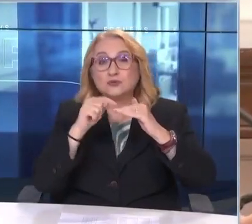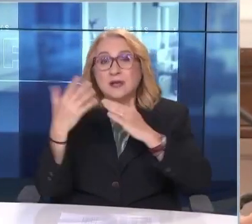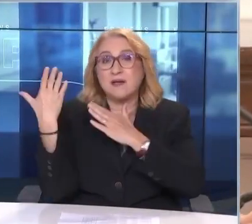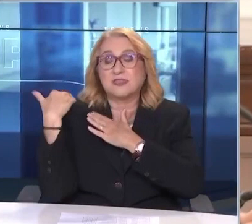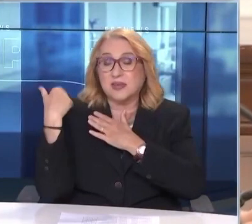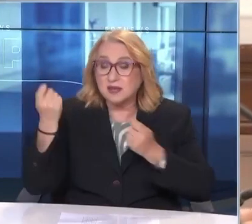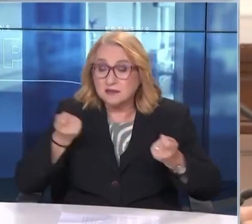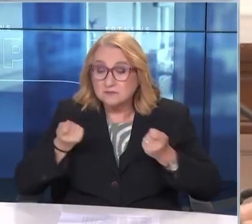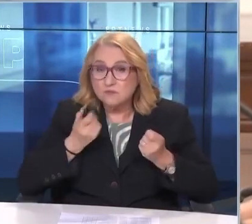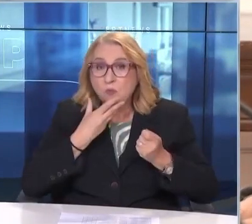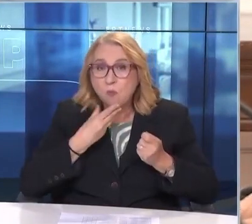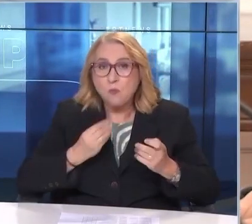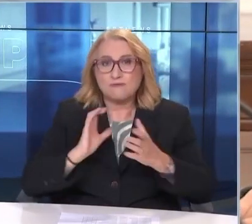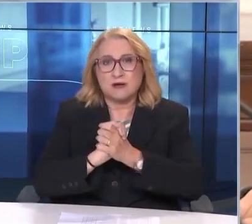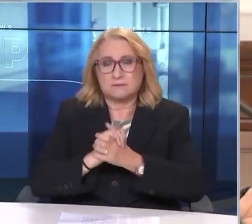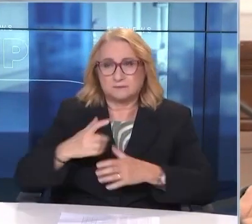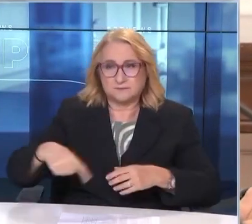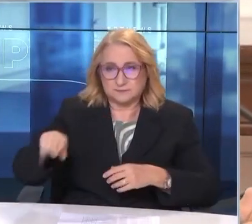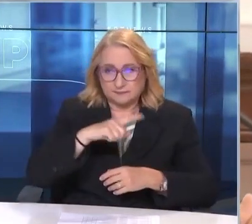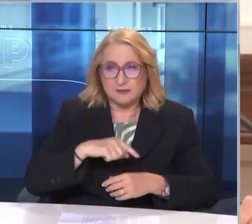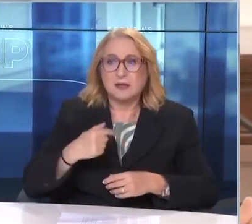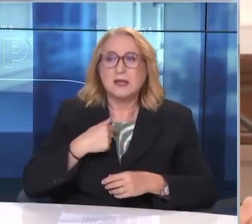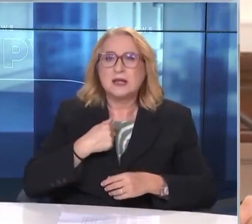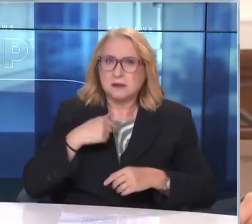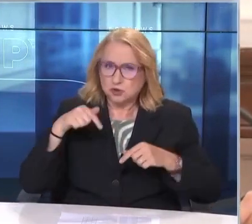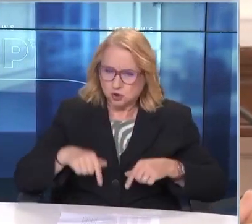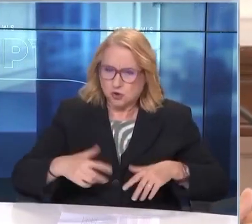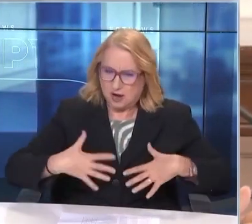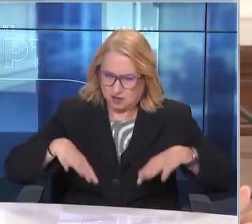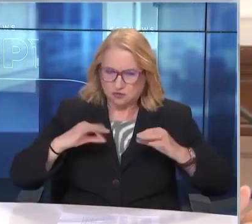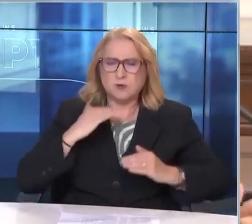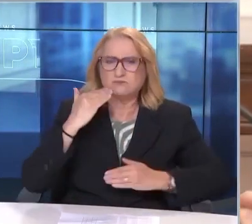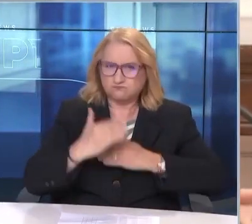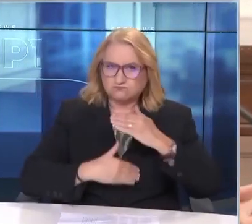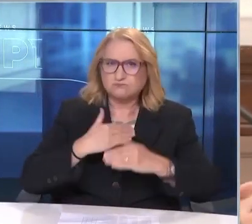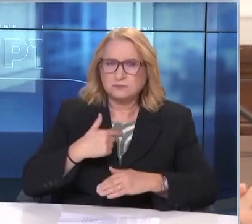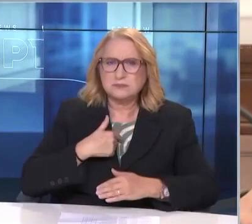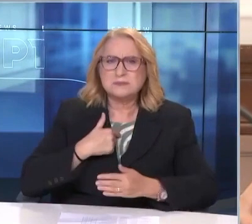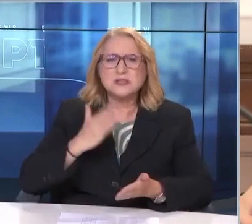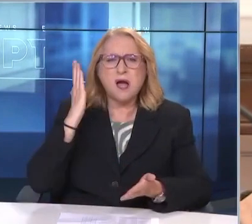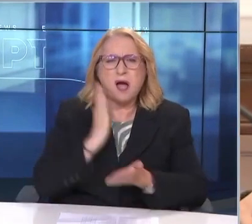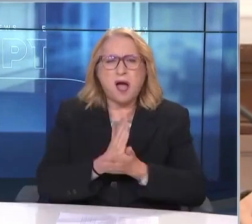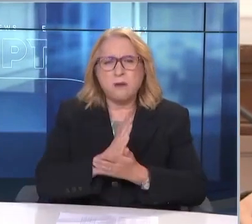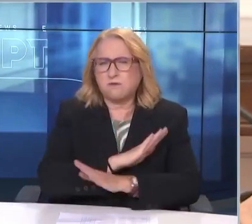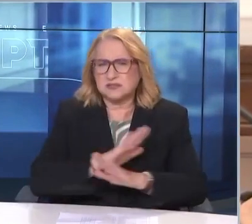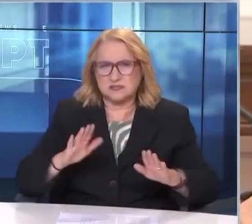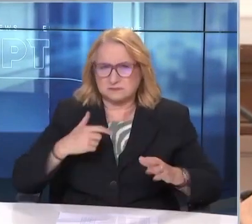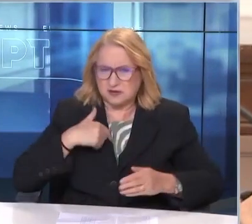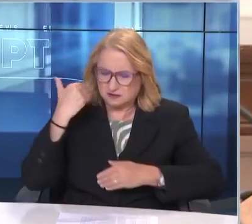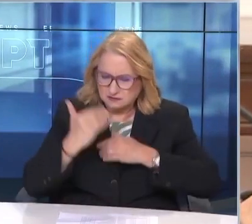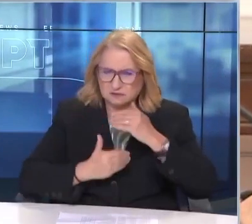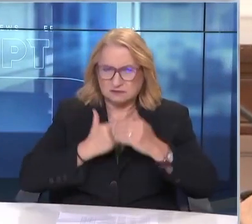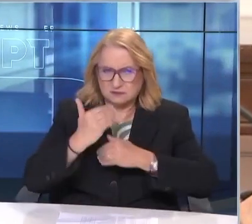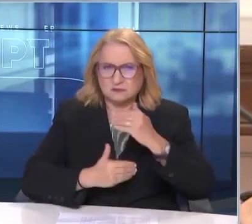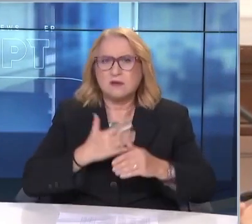πιο αποφασισμένοι, σε μια συγκυρία μάλιστα που η επικράτηση των ιδεών και των θέσεών μας πιστεύω